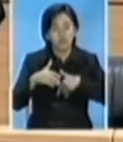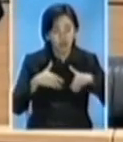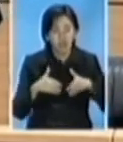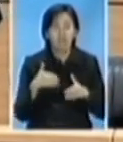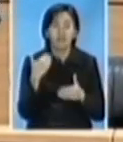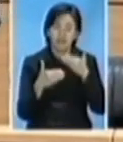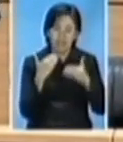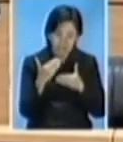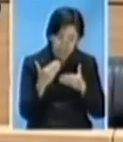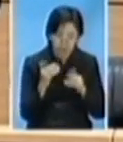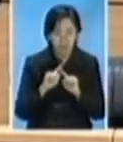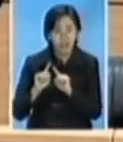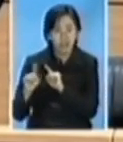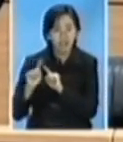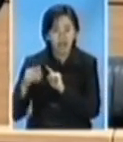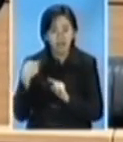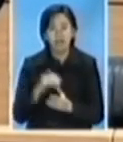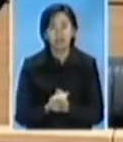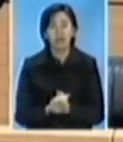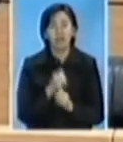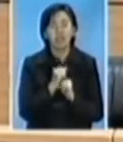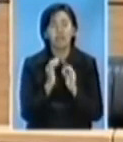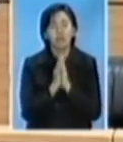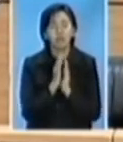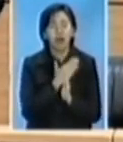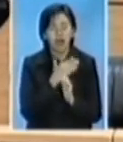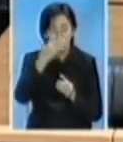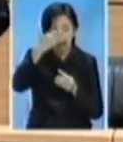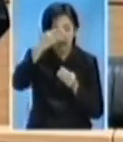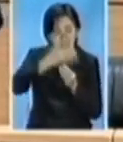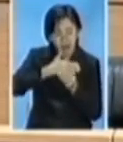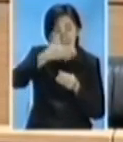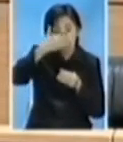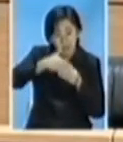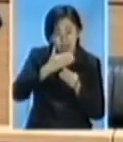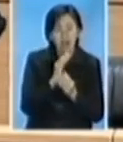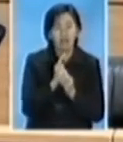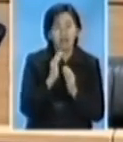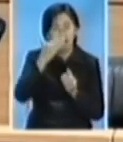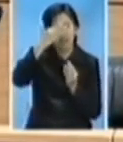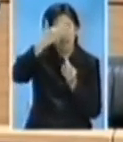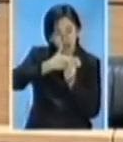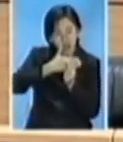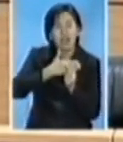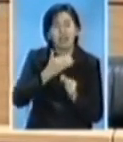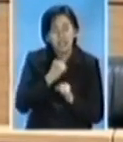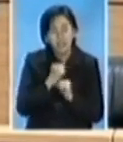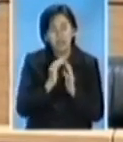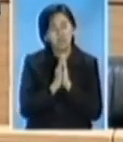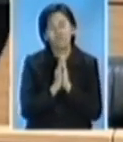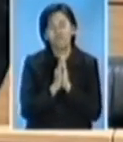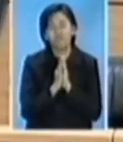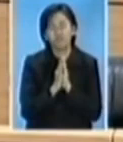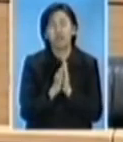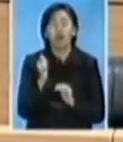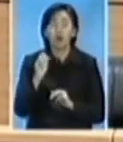รมร่วมกันมากกว่าการจัดผ้าป่าที่วัดครับเรามีกิจกรรมให้แล้วครับคืออบต.